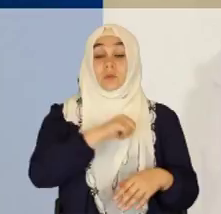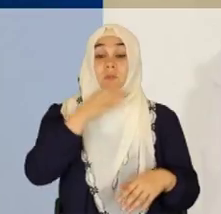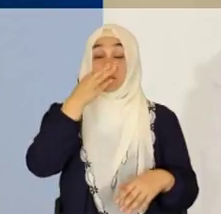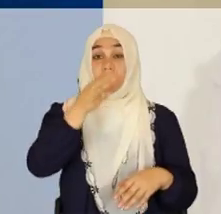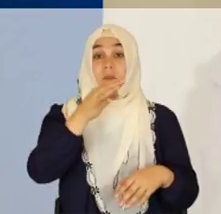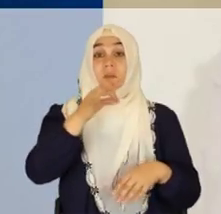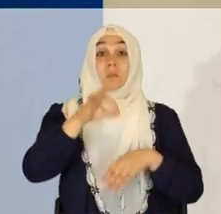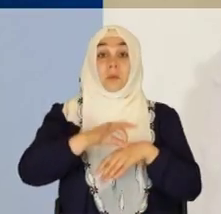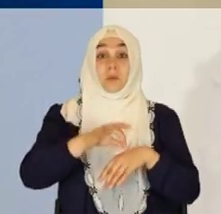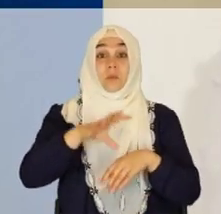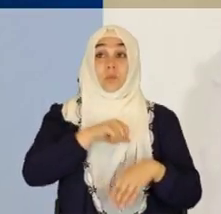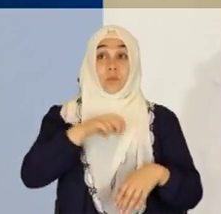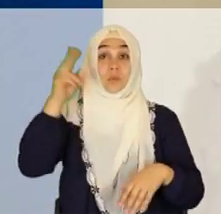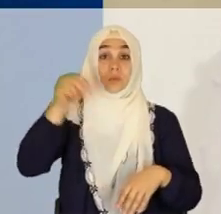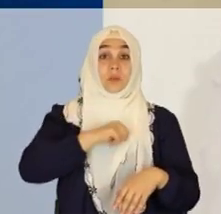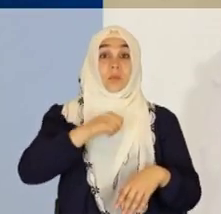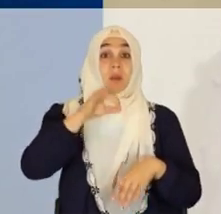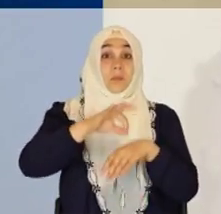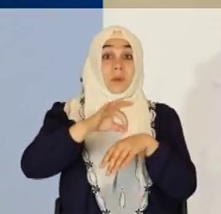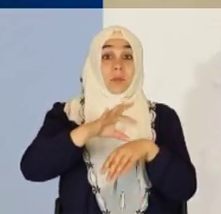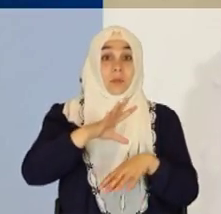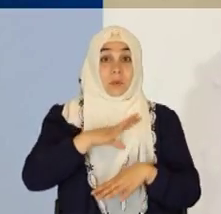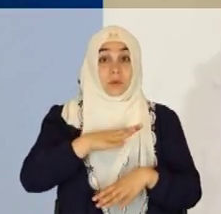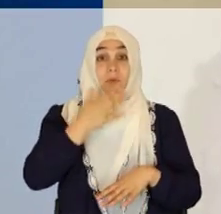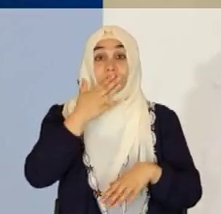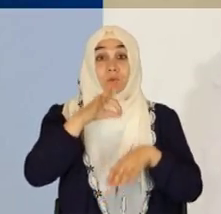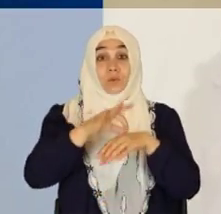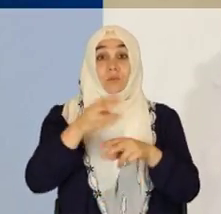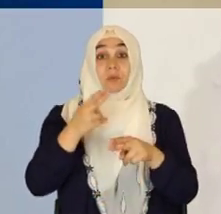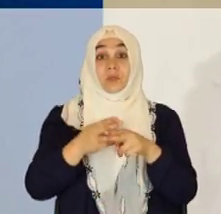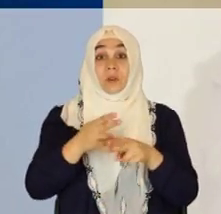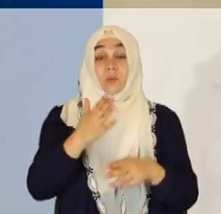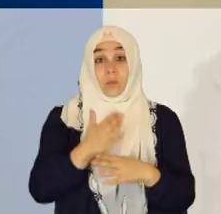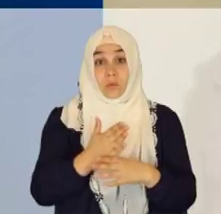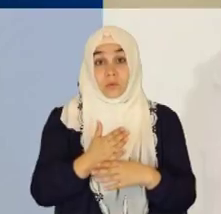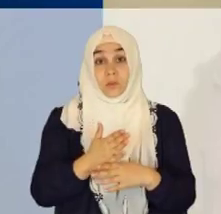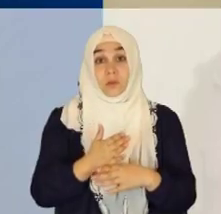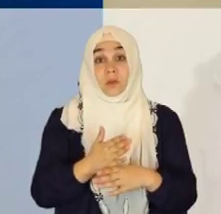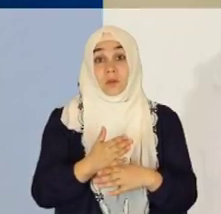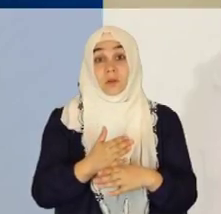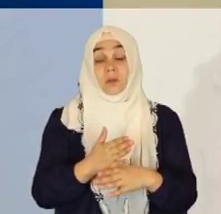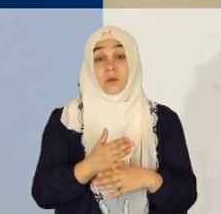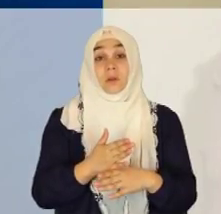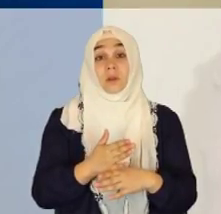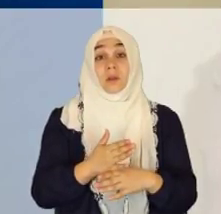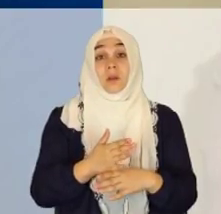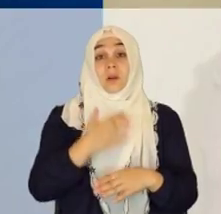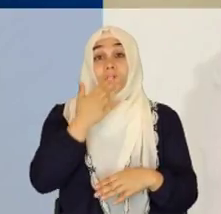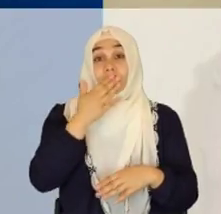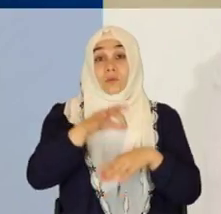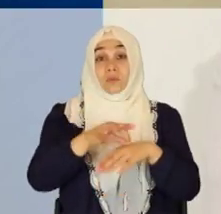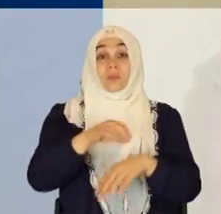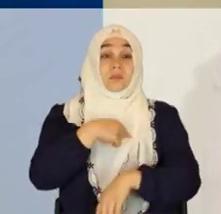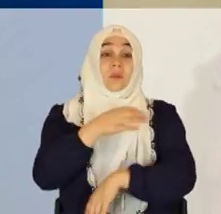ruxsat bergan, bemorligi roza tutishiga monelik bo'ladigan bo'lsa, roza tutsa